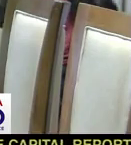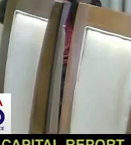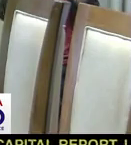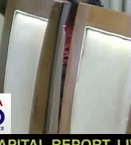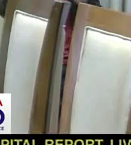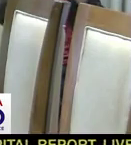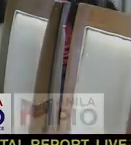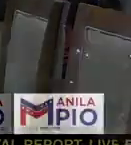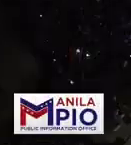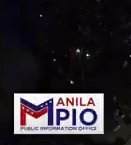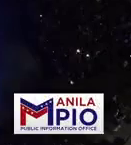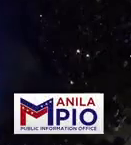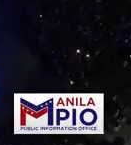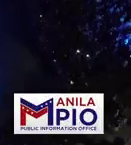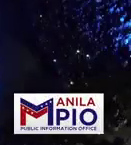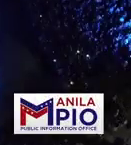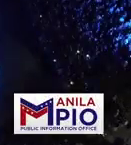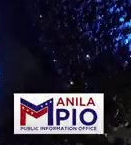tosgas ang Maynila diyan.